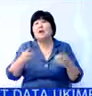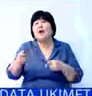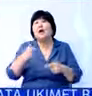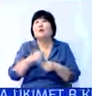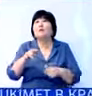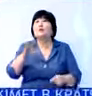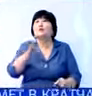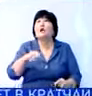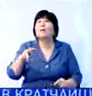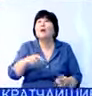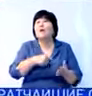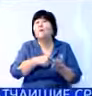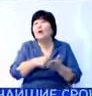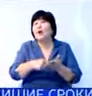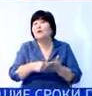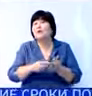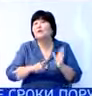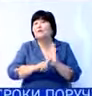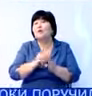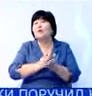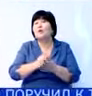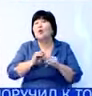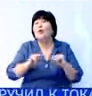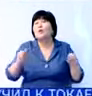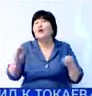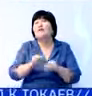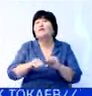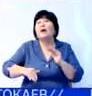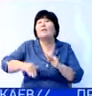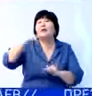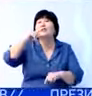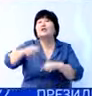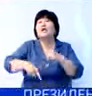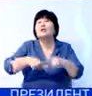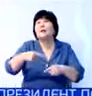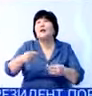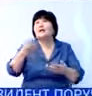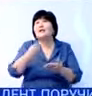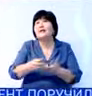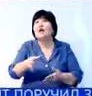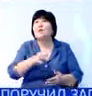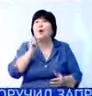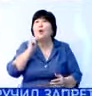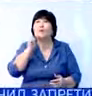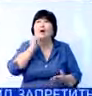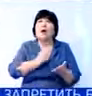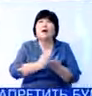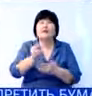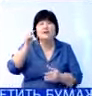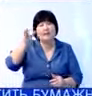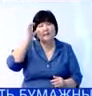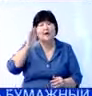района Султан Макашев подчеркнул ключевую роль учителя в воспитании подрастающего поколения, ценность богатого опыта ветеранов